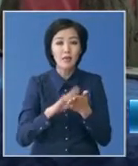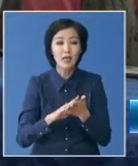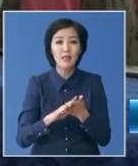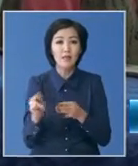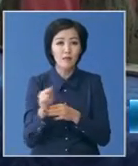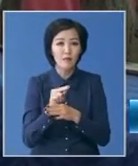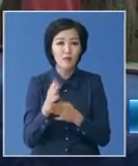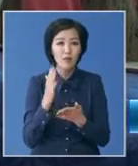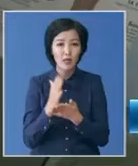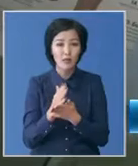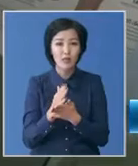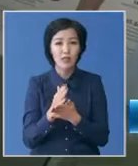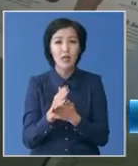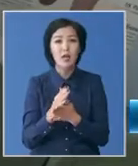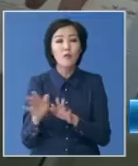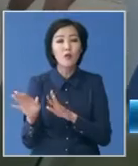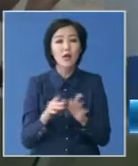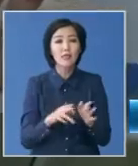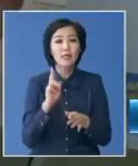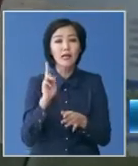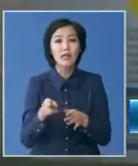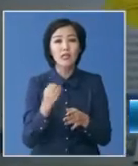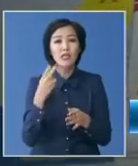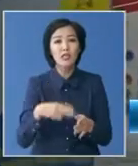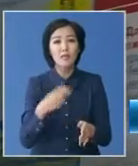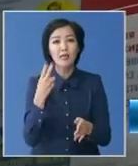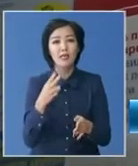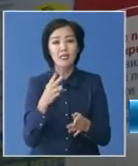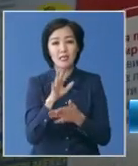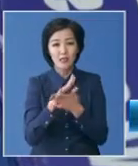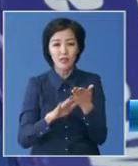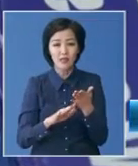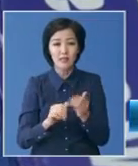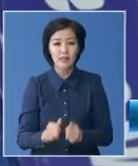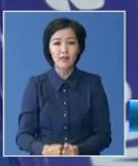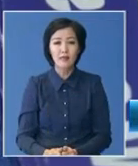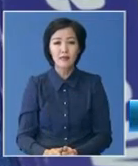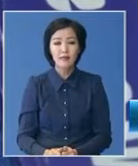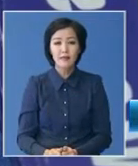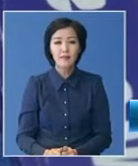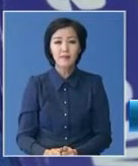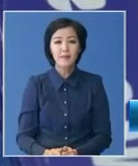тиісті ем-домын алып жатыр. Айта кетейік, бұл акция қарашаның 22-сіне дейін жалғасады.